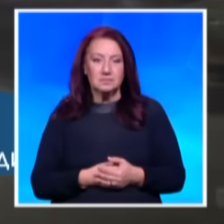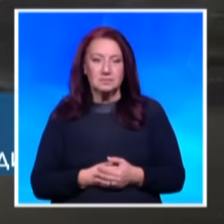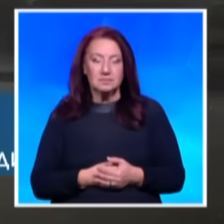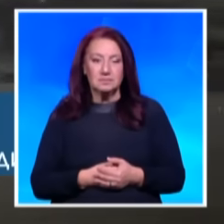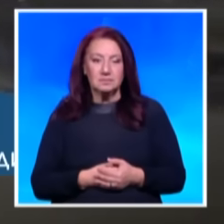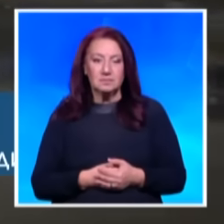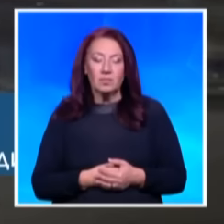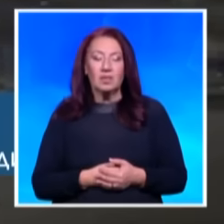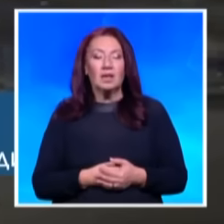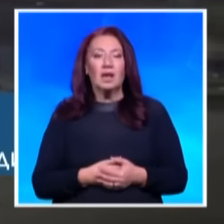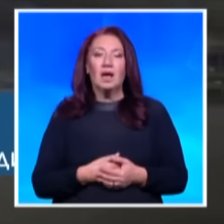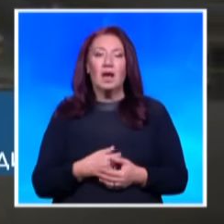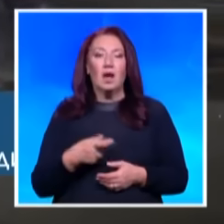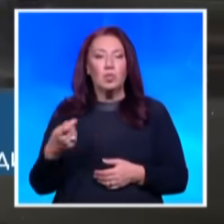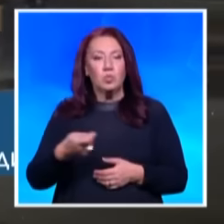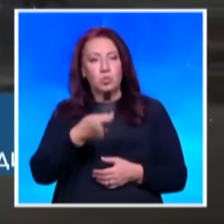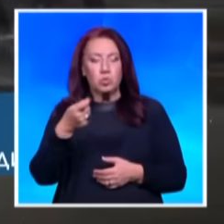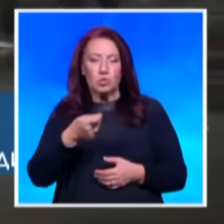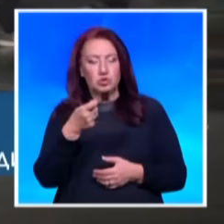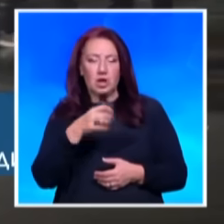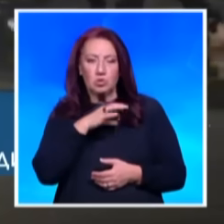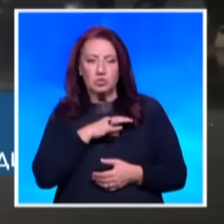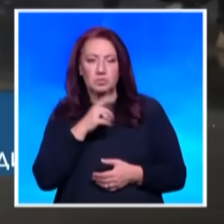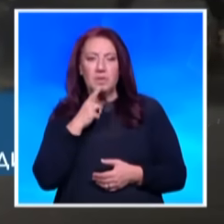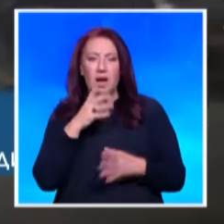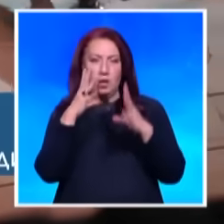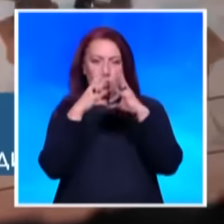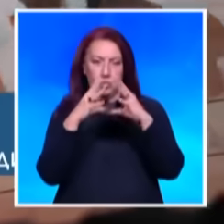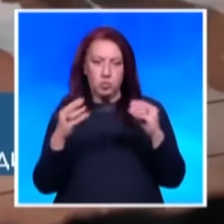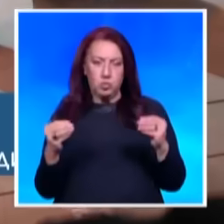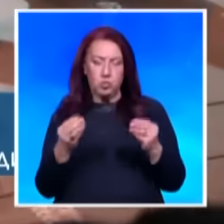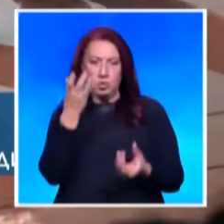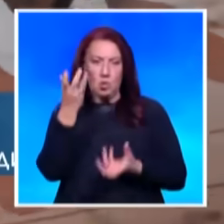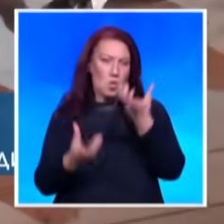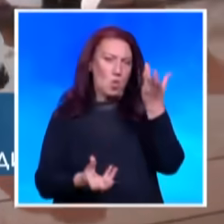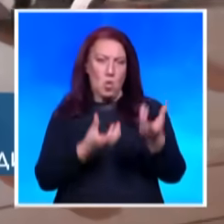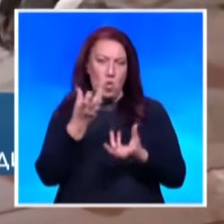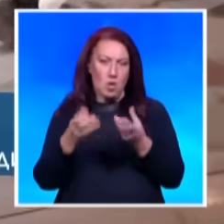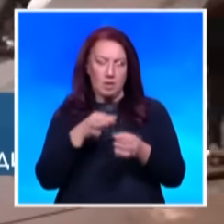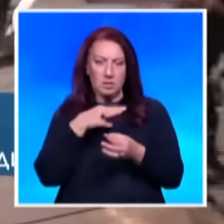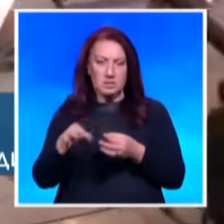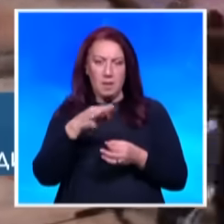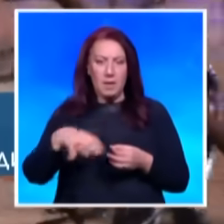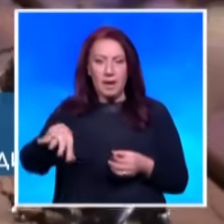сравнително. Пожарната успяха да загасят пламъците на множество предмети, които бяха запалени.